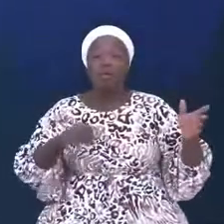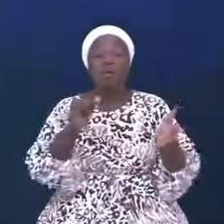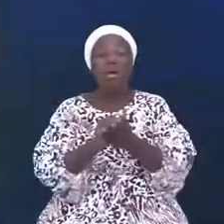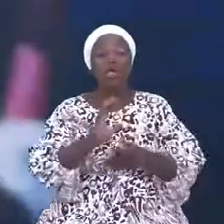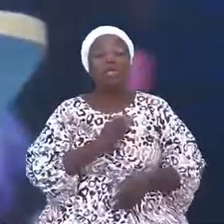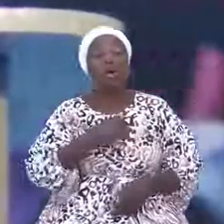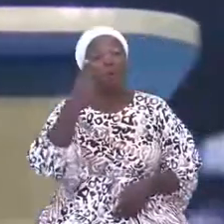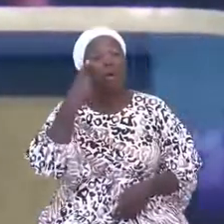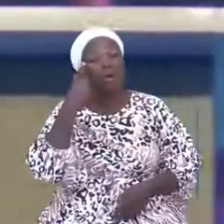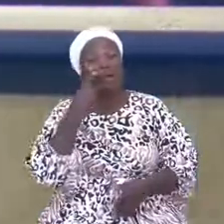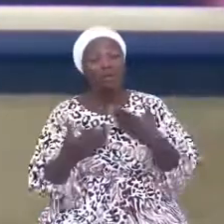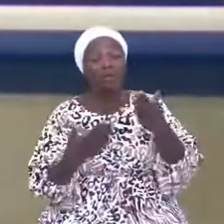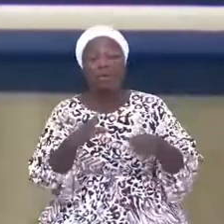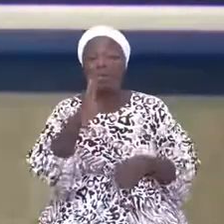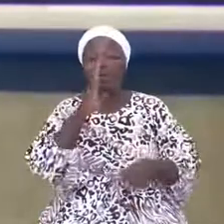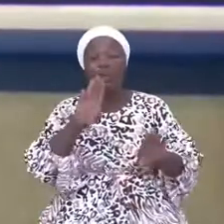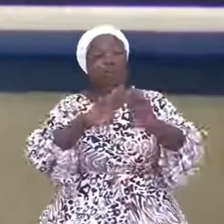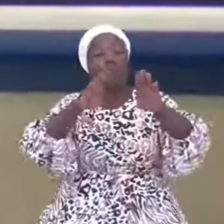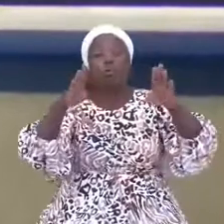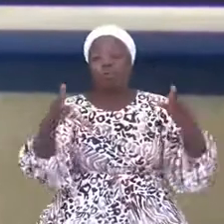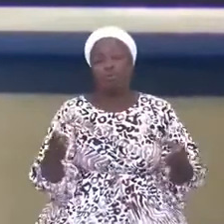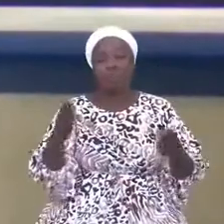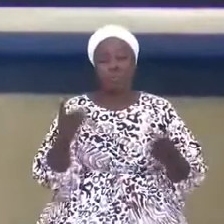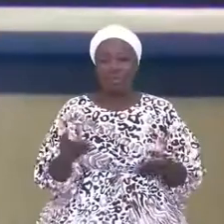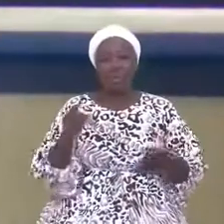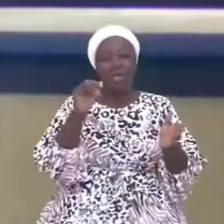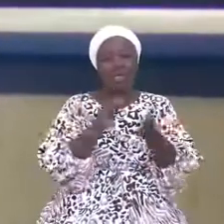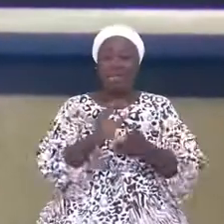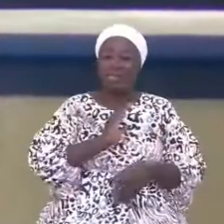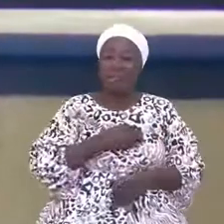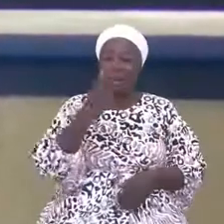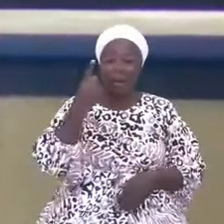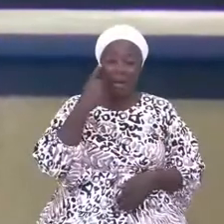lui dirent, Seigneur, que nos yeux s'ouvrent.